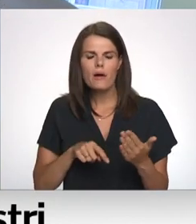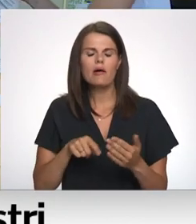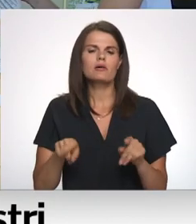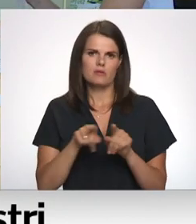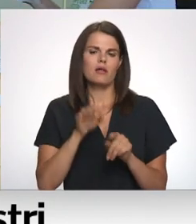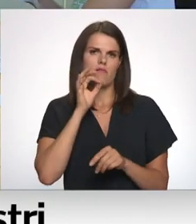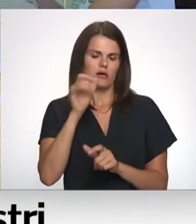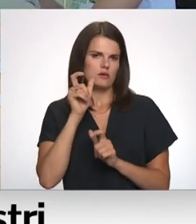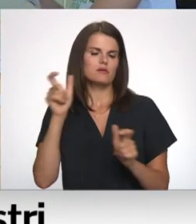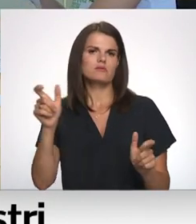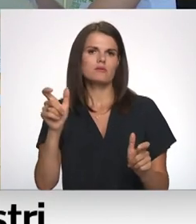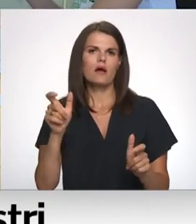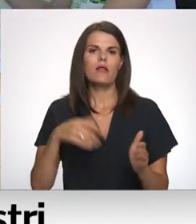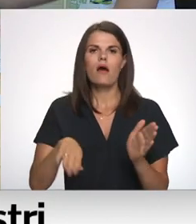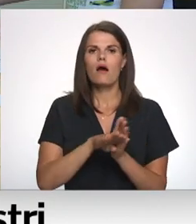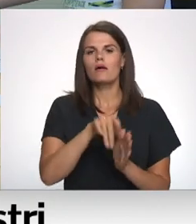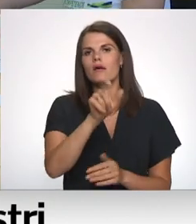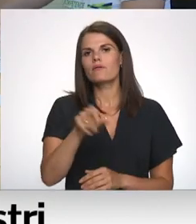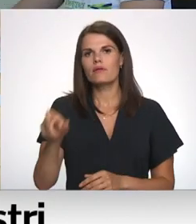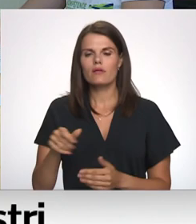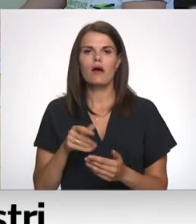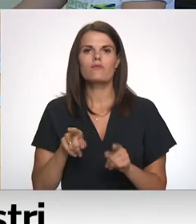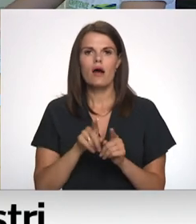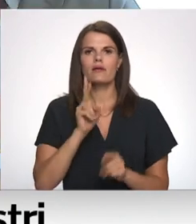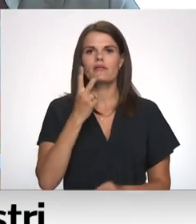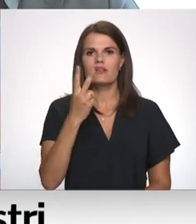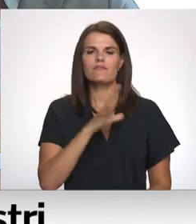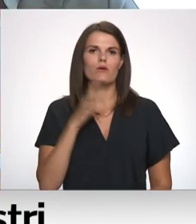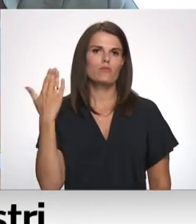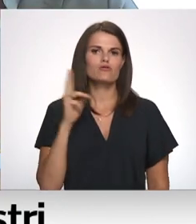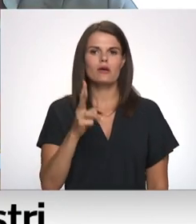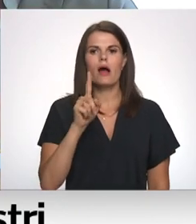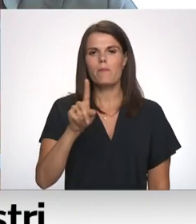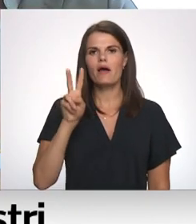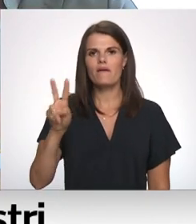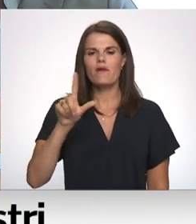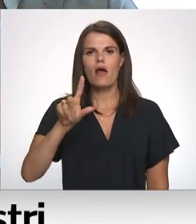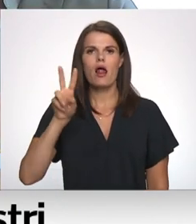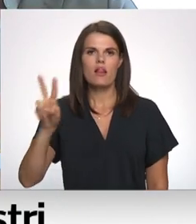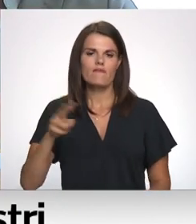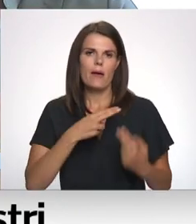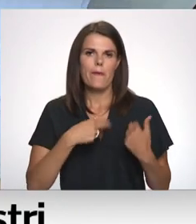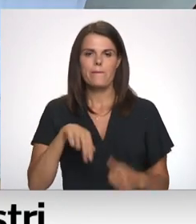arī skaļi. Kandidātu vidū iekļauti divi bijušie KPVLV biedri, Atis Akatistavs Latgalē